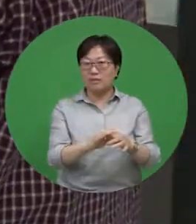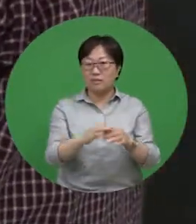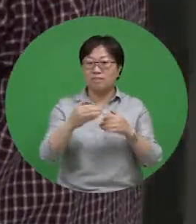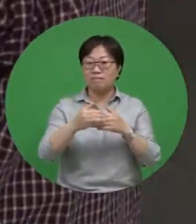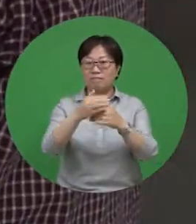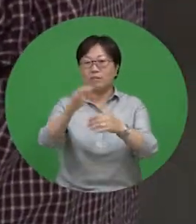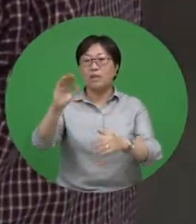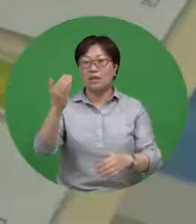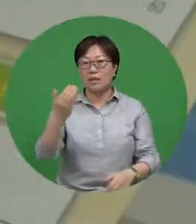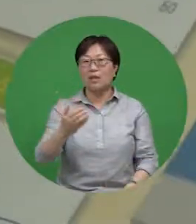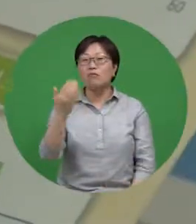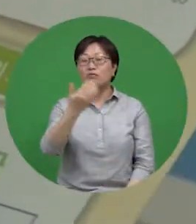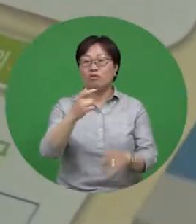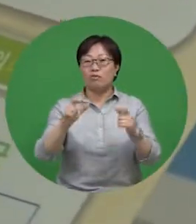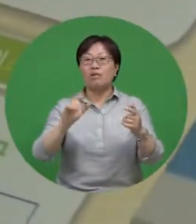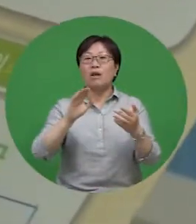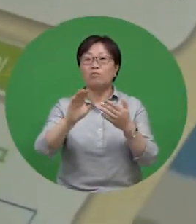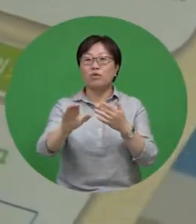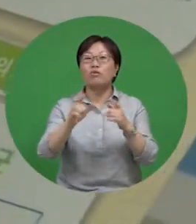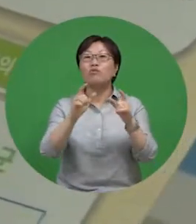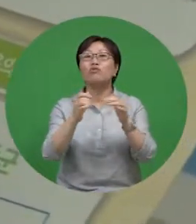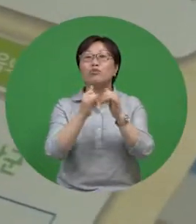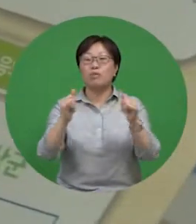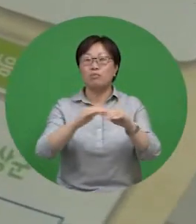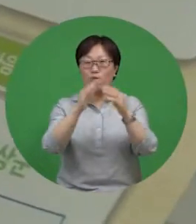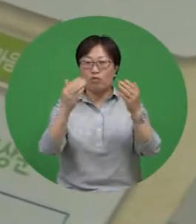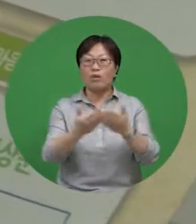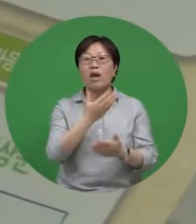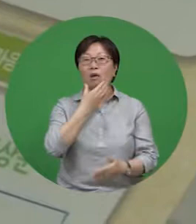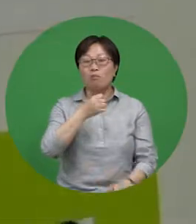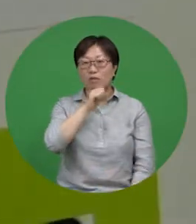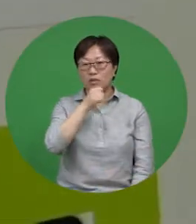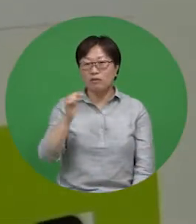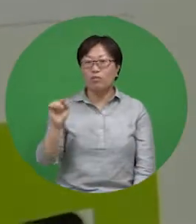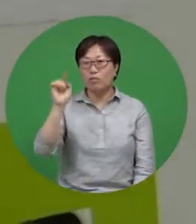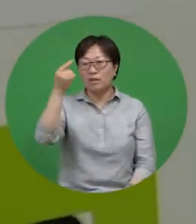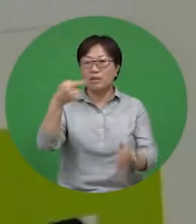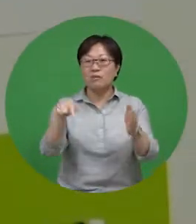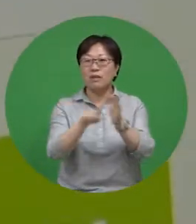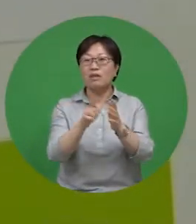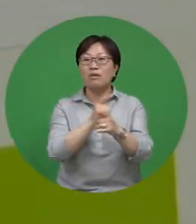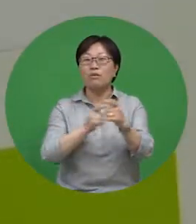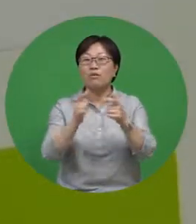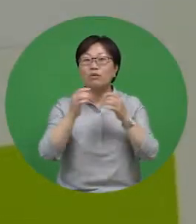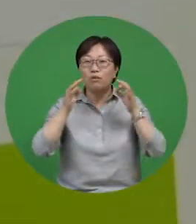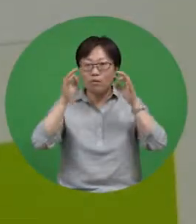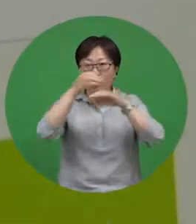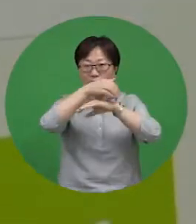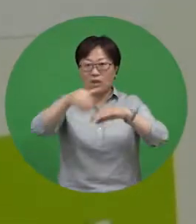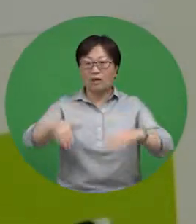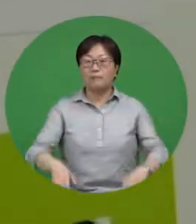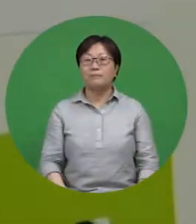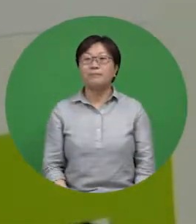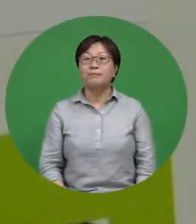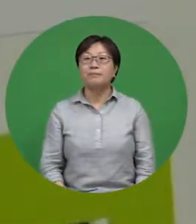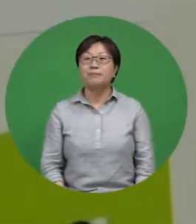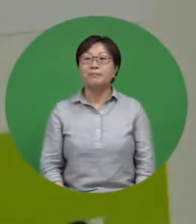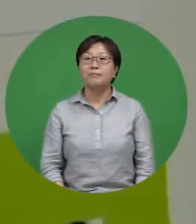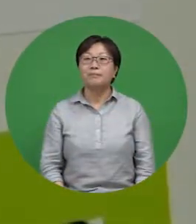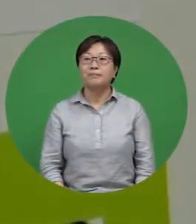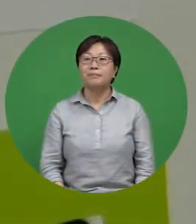관리가 진행됩니다. 구로구는 앞으로도 구민 모두의 행복지수가 높아지도록 더욱 노력해 나갈